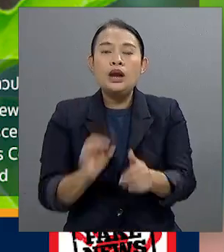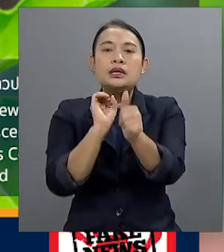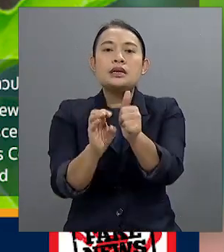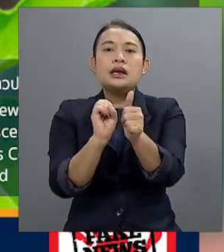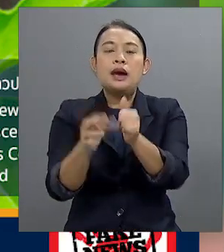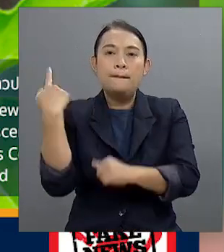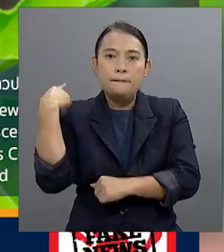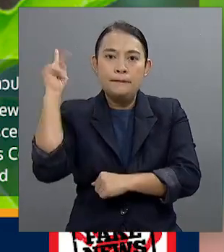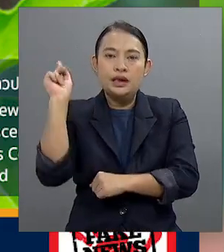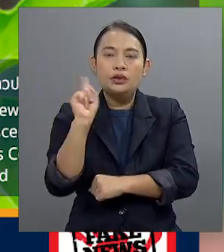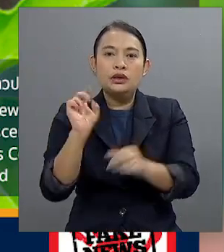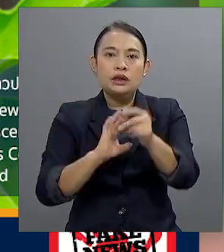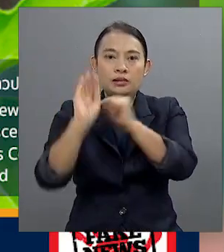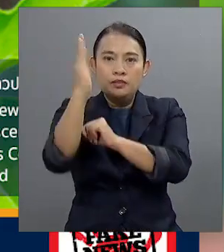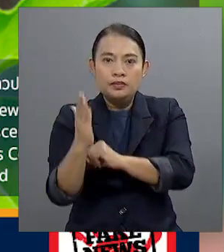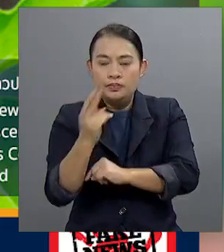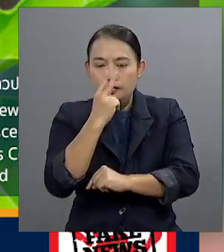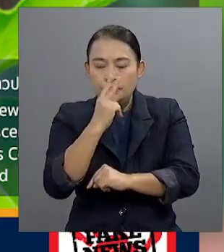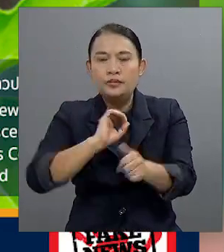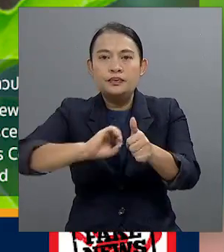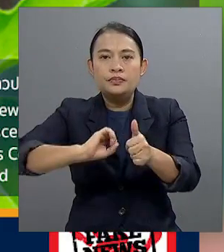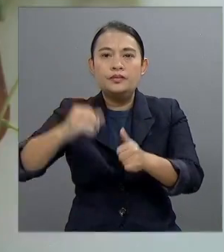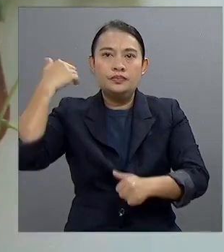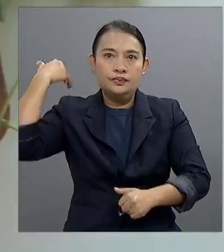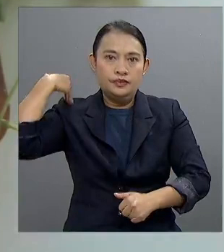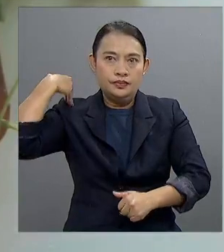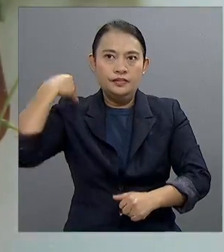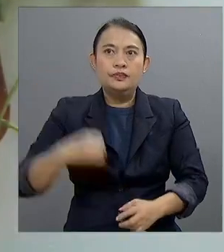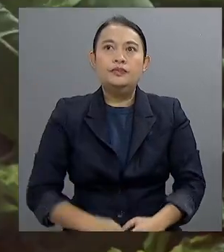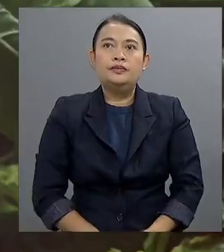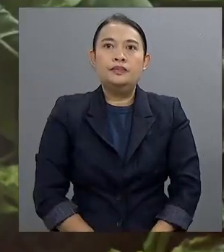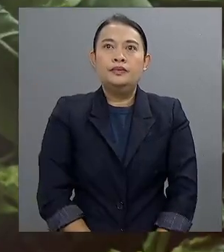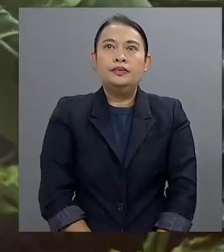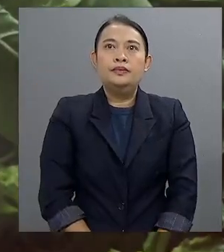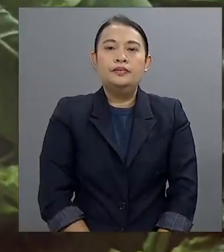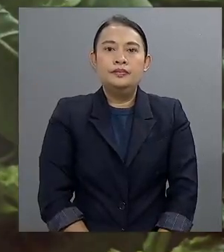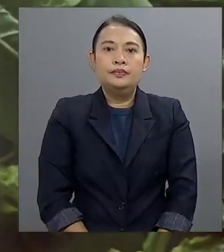พราจากพี่แววแววตาเอกชาวนานักโภชนาการมาฝากกันครับ